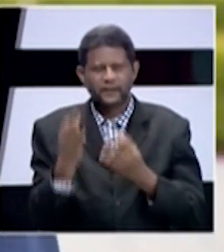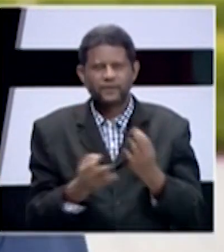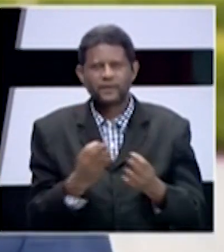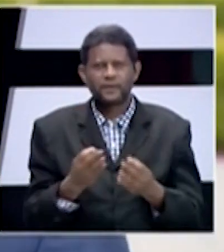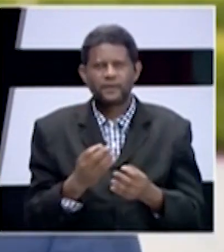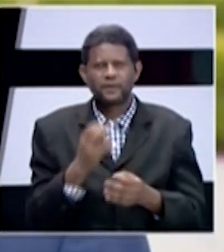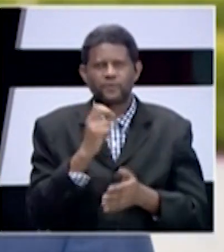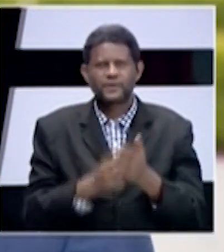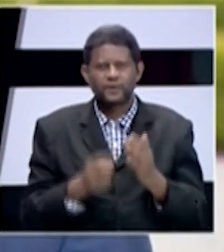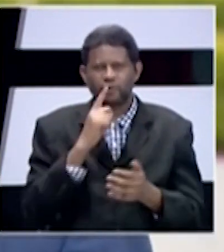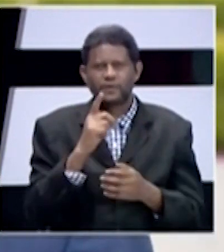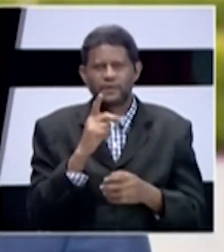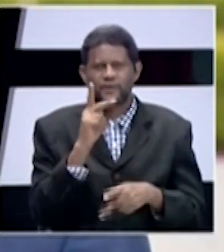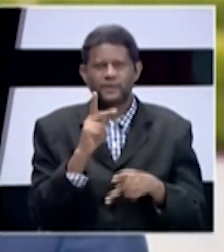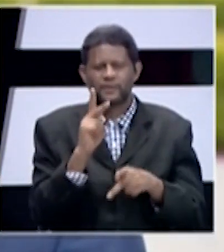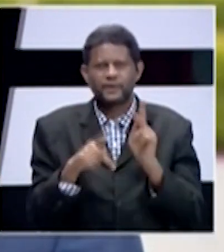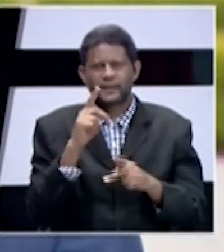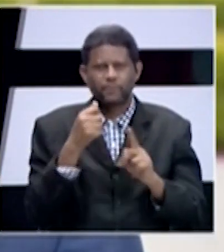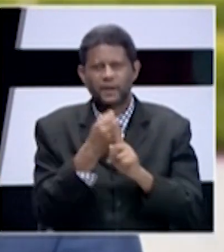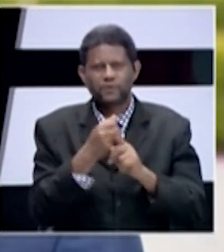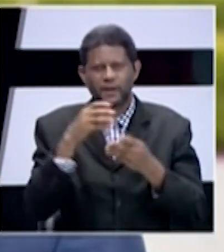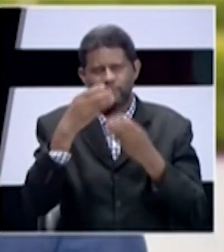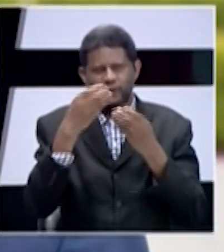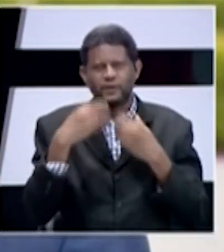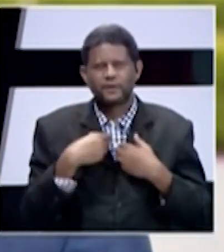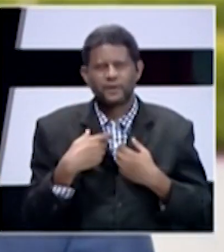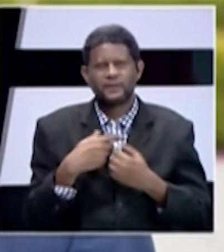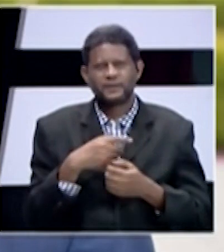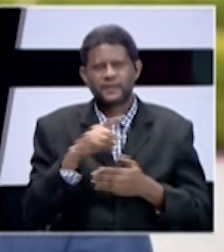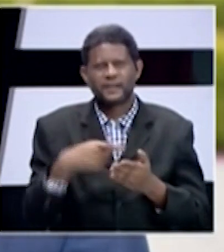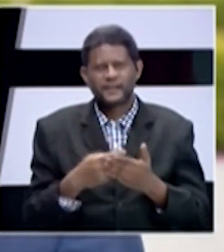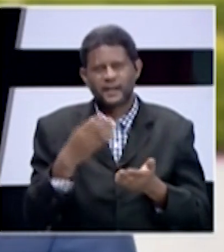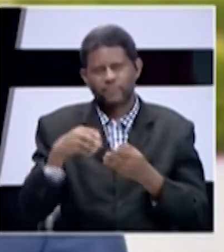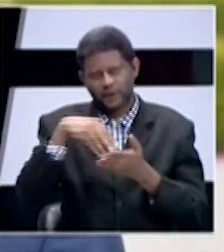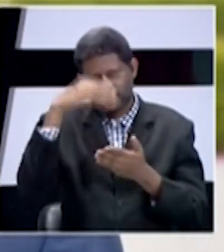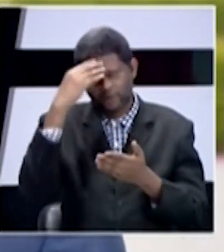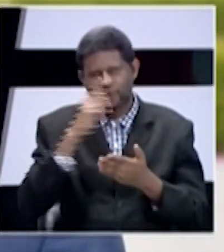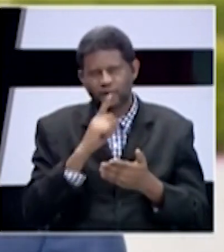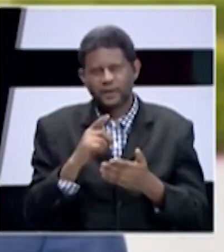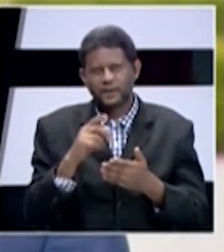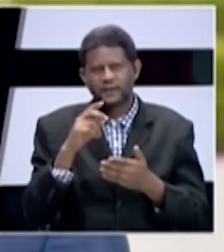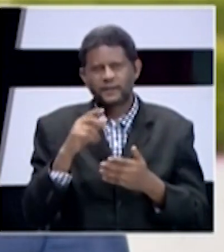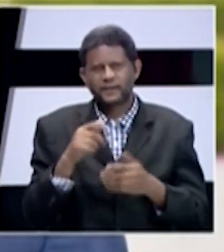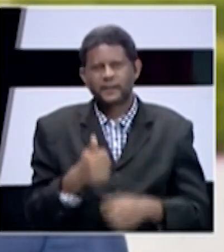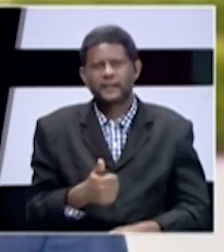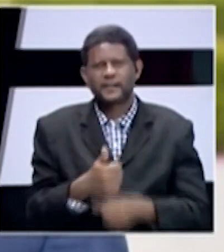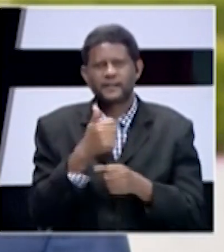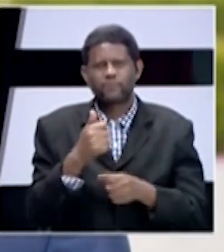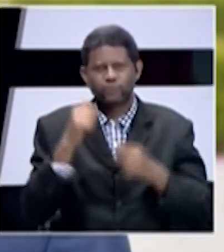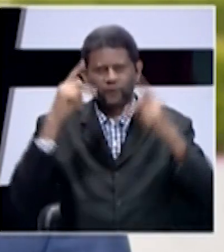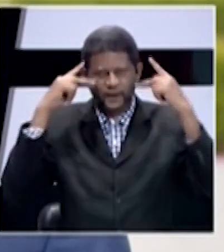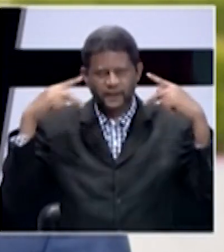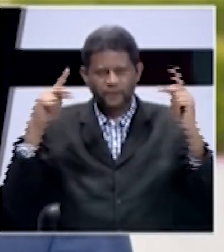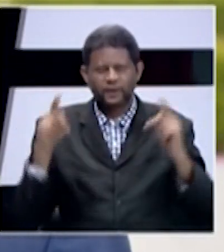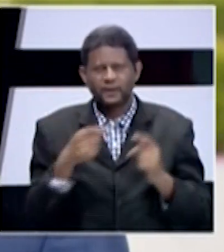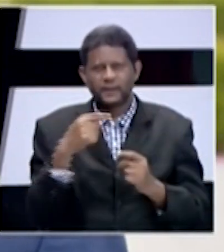ውፅኢት ዝትግራይ ብቃልሲዎም ሂሩኒ ኣሎ ስለዚ ኣምሂሩኒ ረዳት ፕሮፌሰር በፂሕ ኣለኹ ስለዚ ናተይ